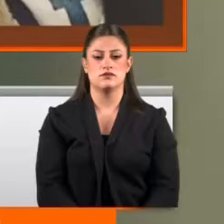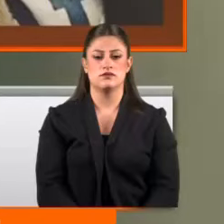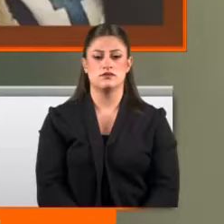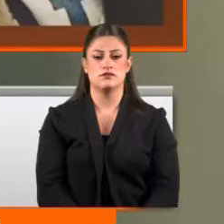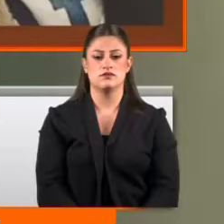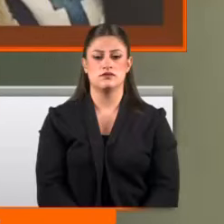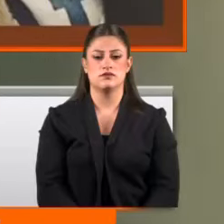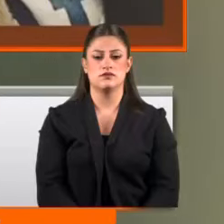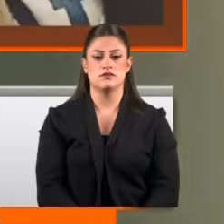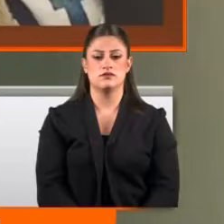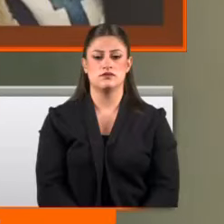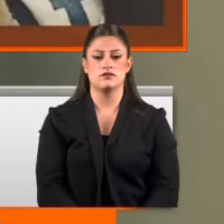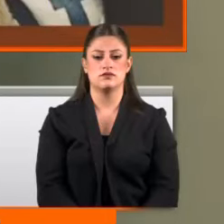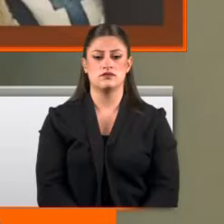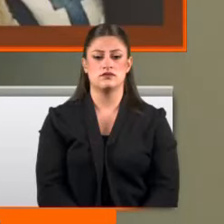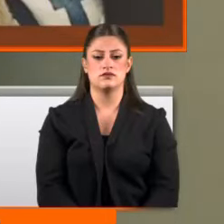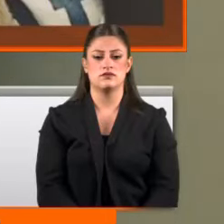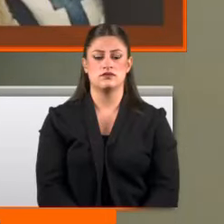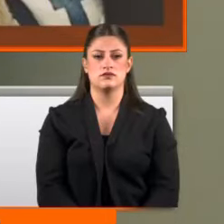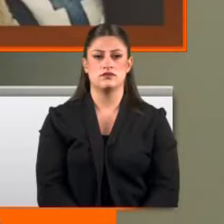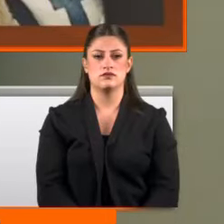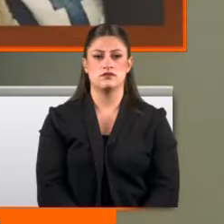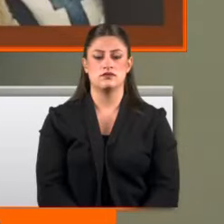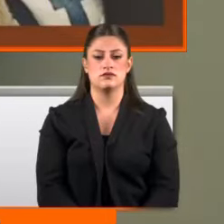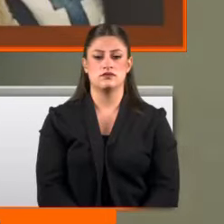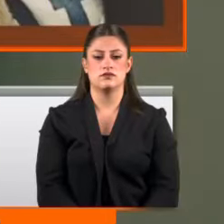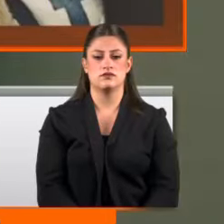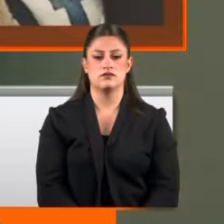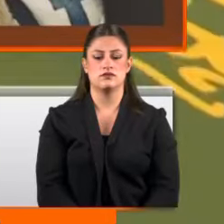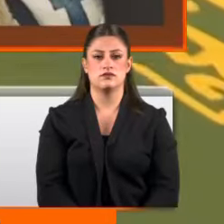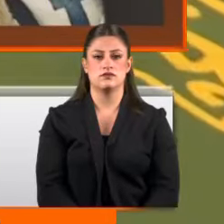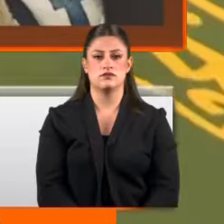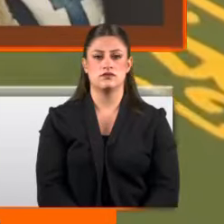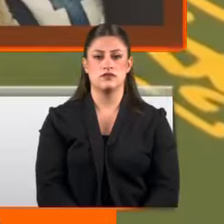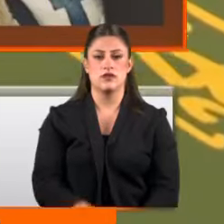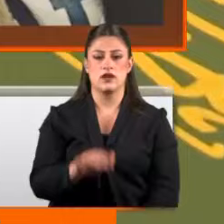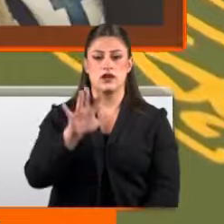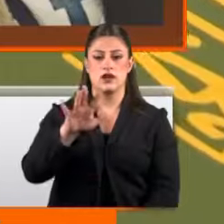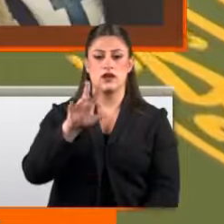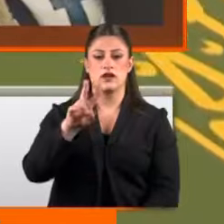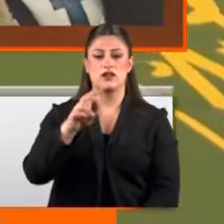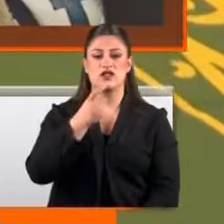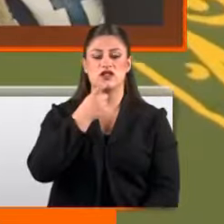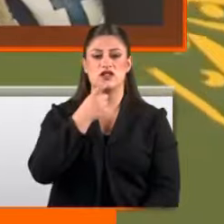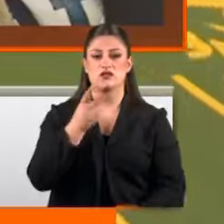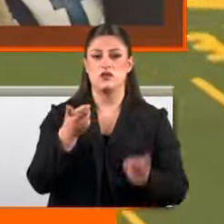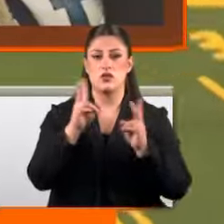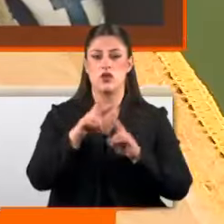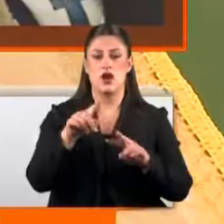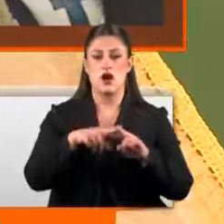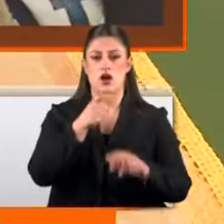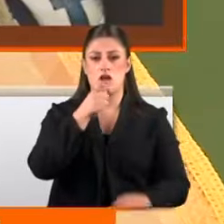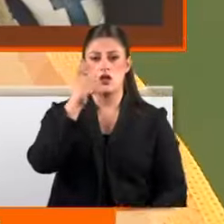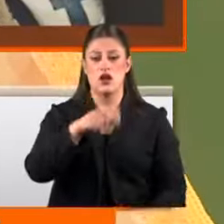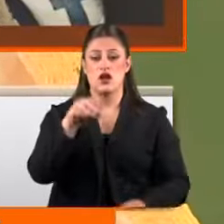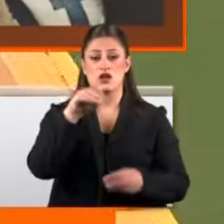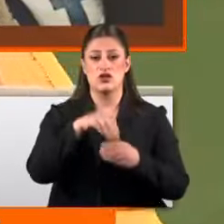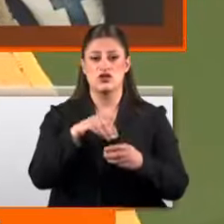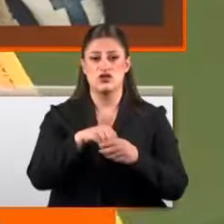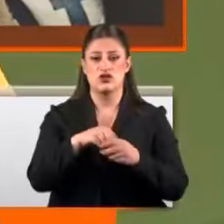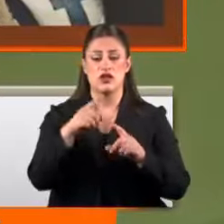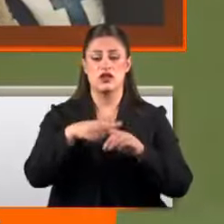Sonra verin gömleğimi, tamam çok iyiyim ben demiş, çıkmış sahneye tekrar. 52 yaşında hayatını kaybeden Arolat için Teşvikiye